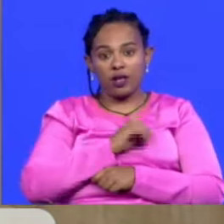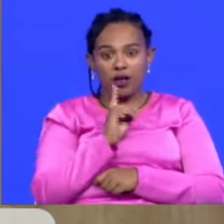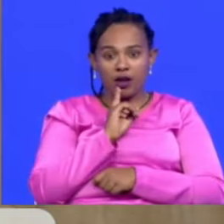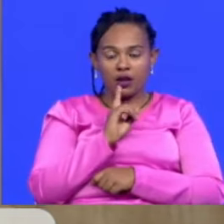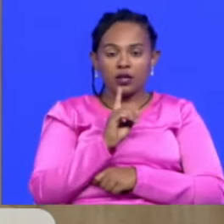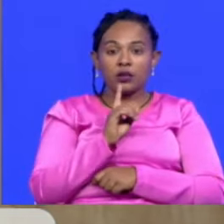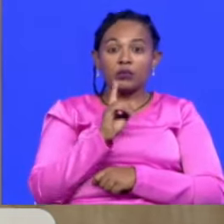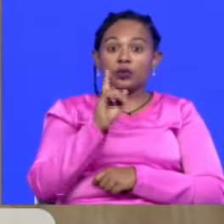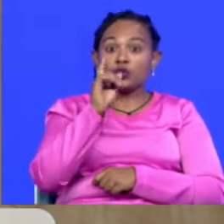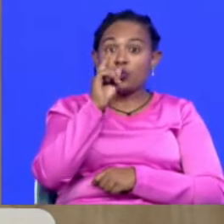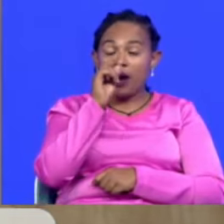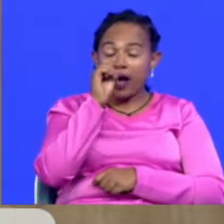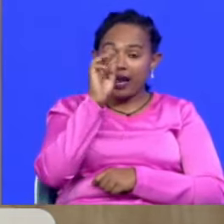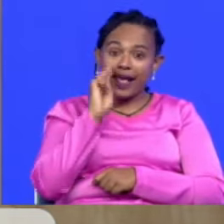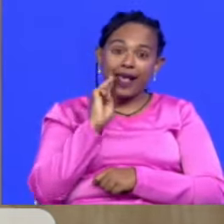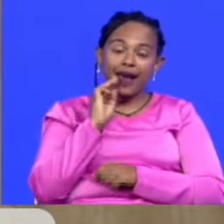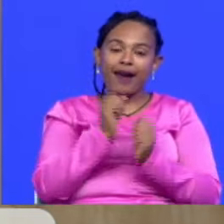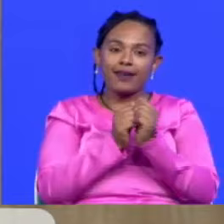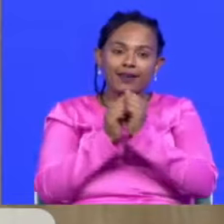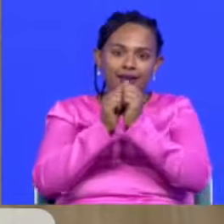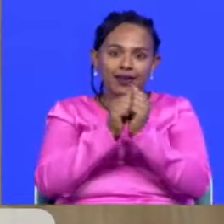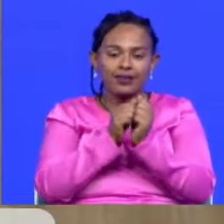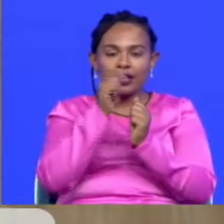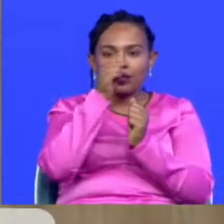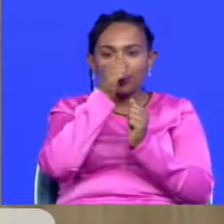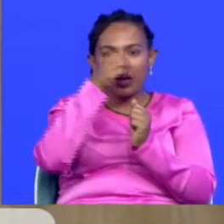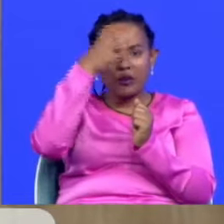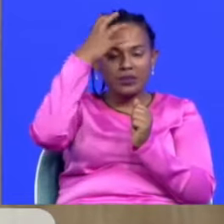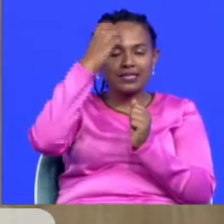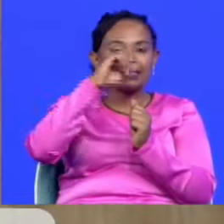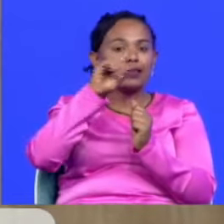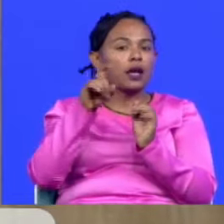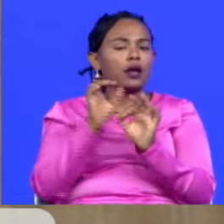በሶማሊያ አንድነት በሶማሊያ ግዛት አንድነት ኢትዮጵያ መንግስት ጥያቄ የለውም።